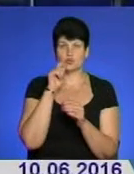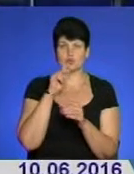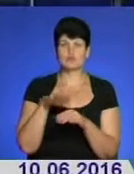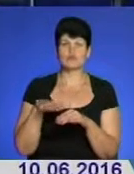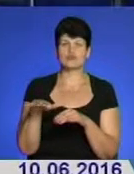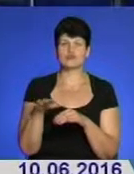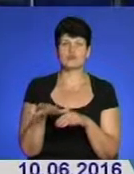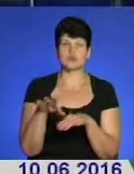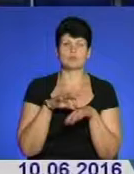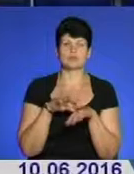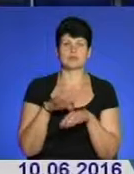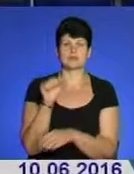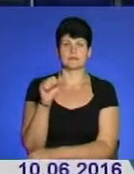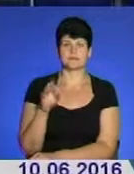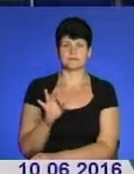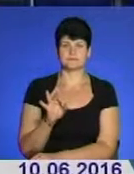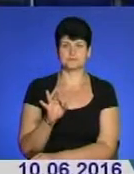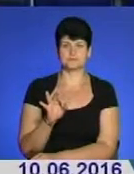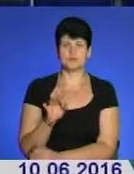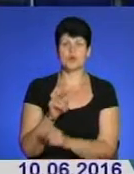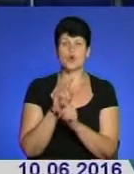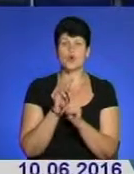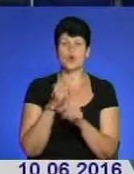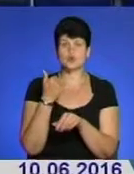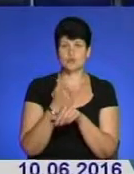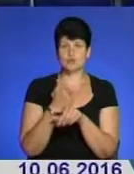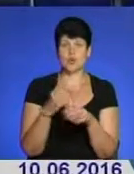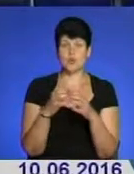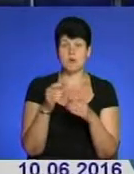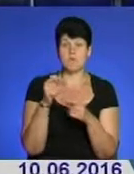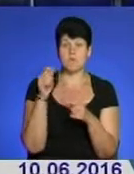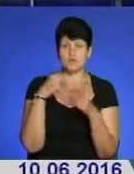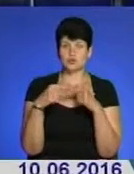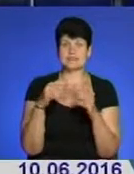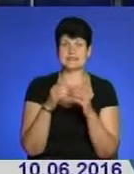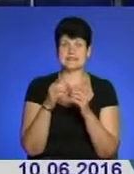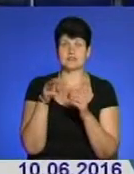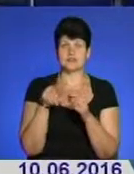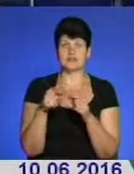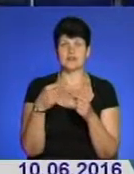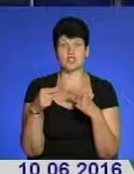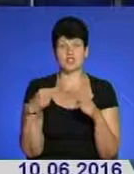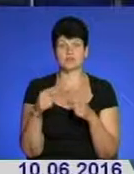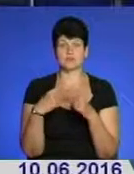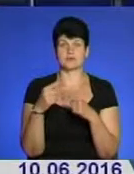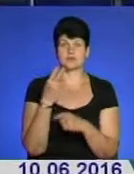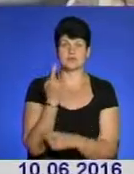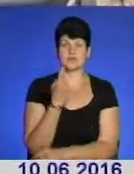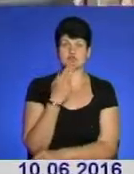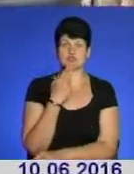зоні проведення антитерористичної операції. Основна група бійців приїхала 10 травня, решта – 1 червня. Більше у